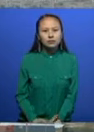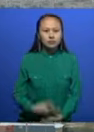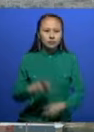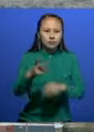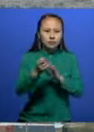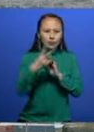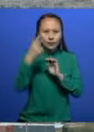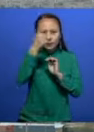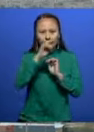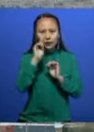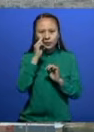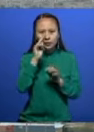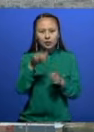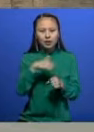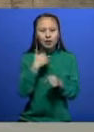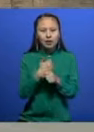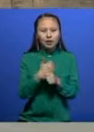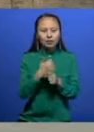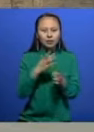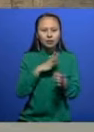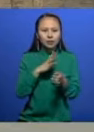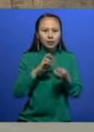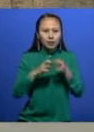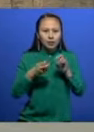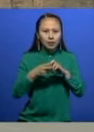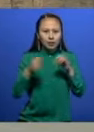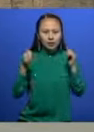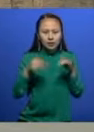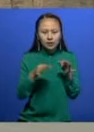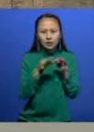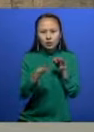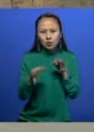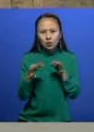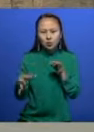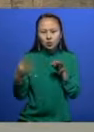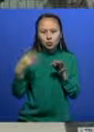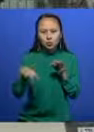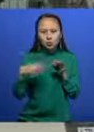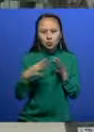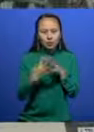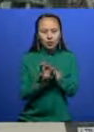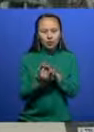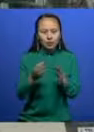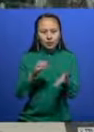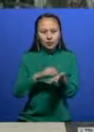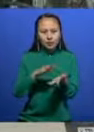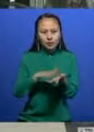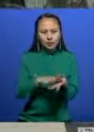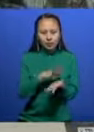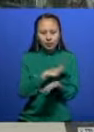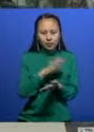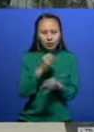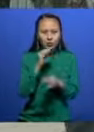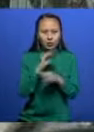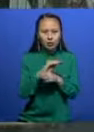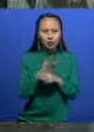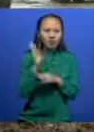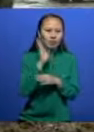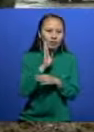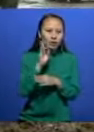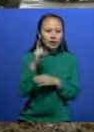2012 жылы Шымкенттің бас жоспары бекітілген кезде айналасында үш ауданның 40 елді мекені қаланың аумағына қосылған болатын. Сондағы ауыз су,